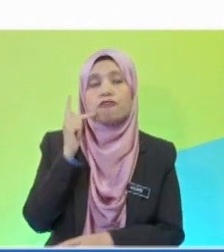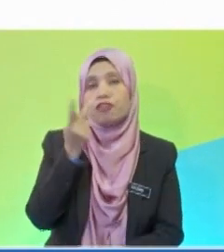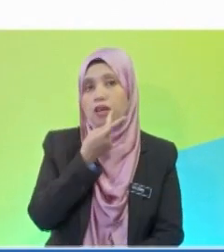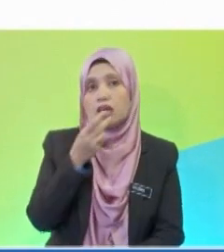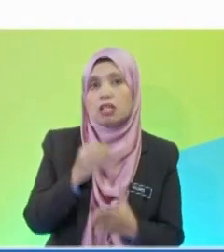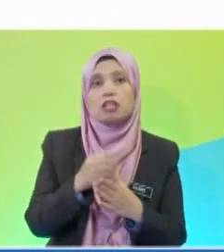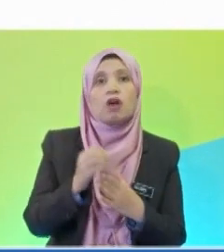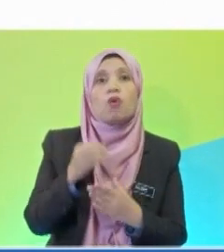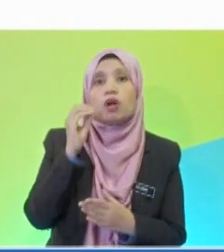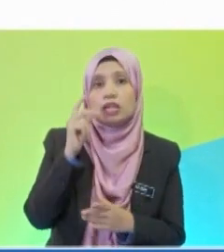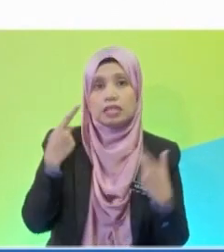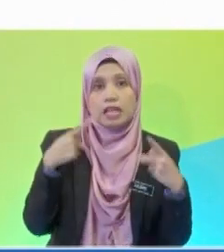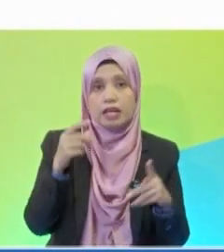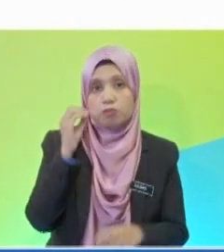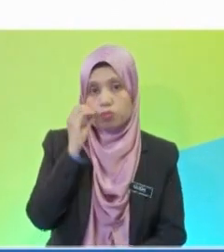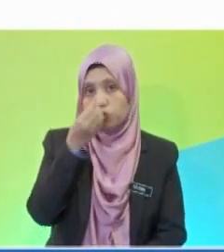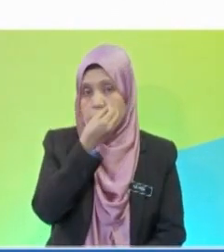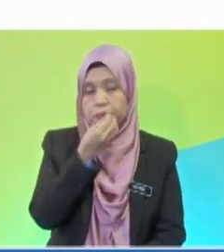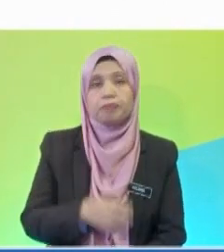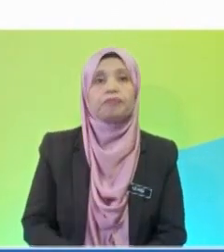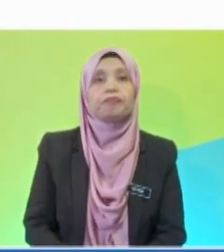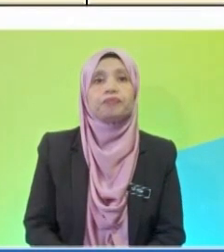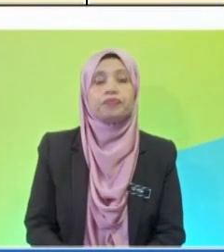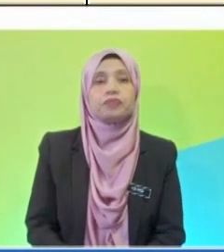cari berapa banyak untung itu sahaja.